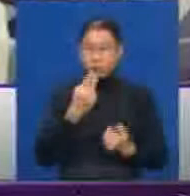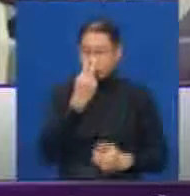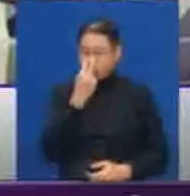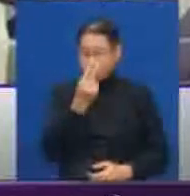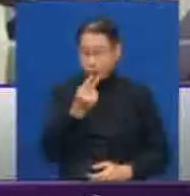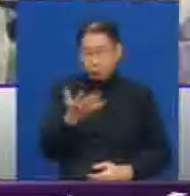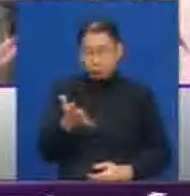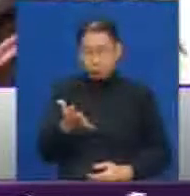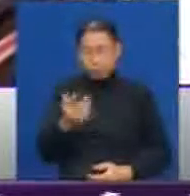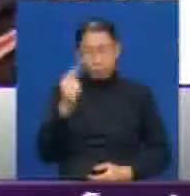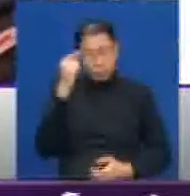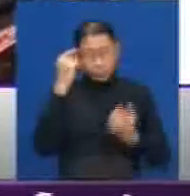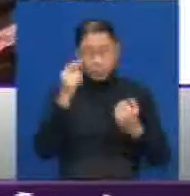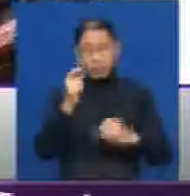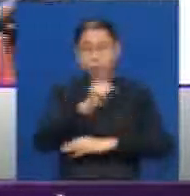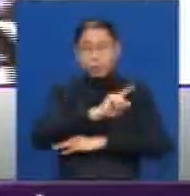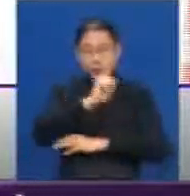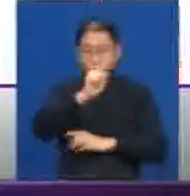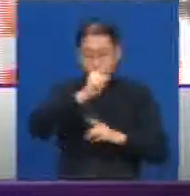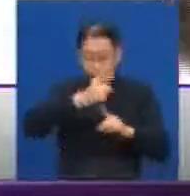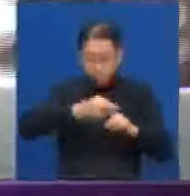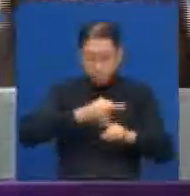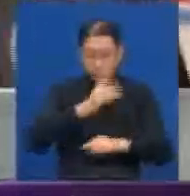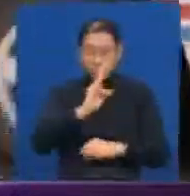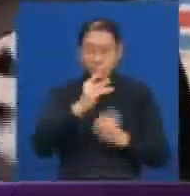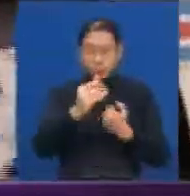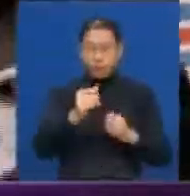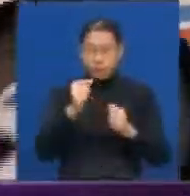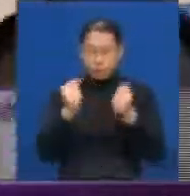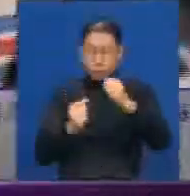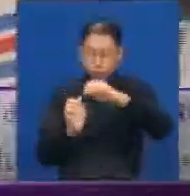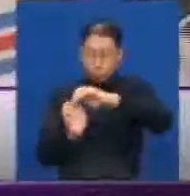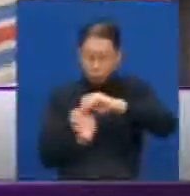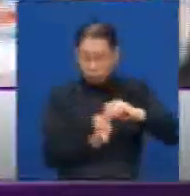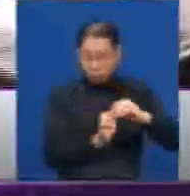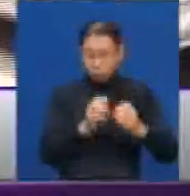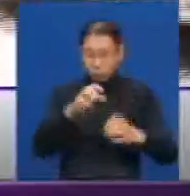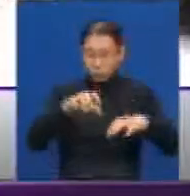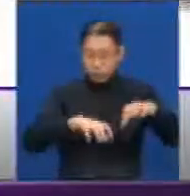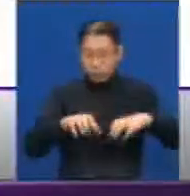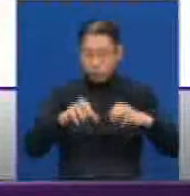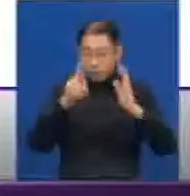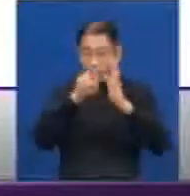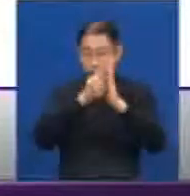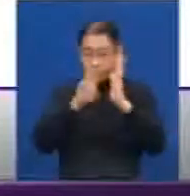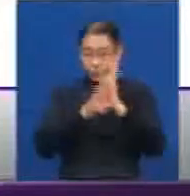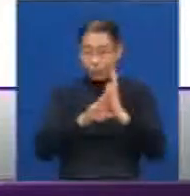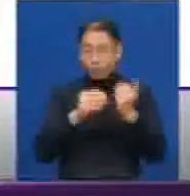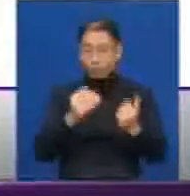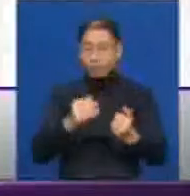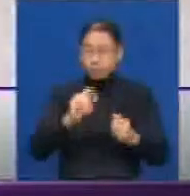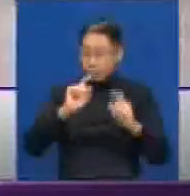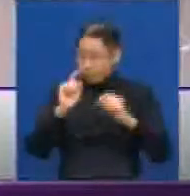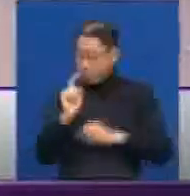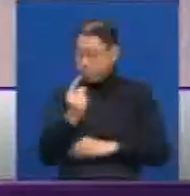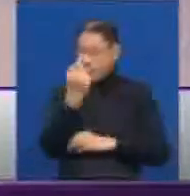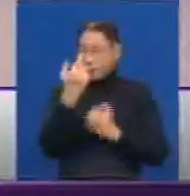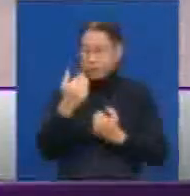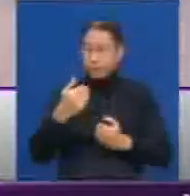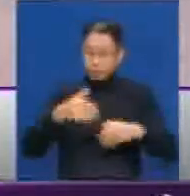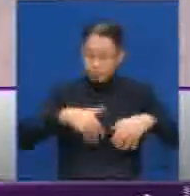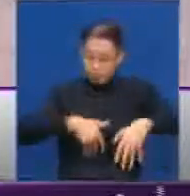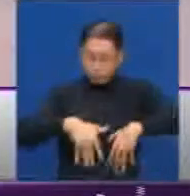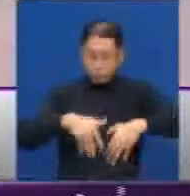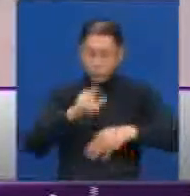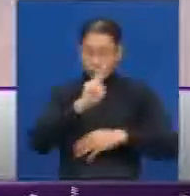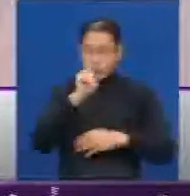อีกต่อไปเพราะวันที่1กรกฎาคมรถตู้โดยสารจะถูกจัดระเบียบวิธีรับส่งผู้โดยสารแบบใหม่คือประชา